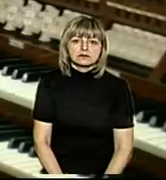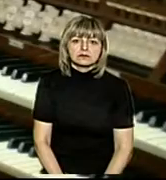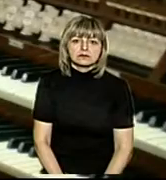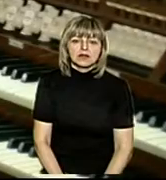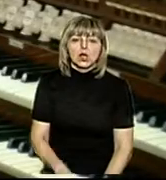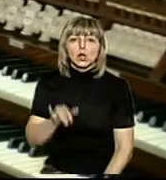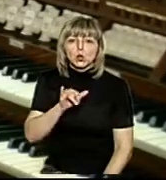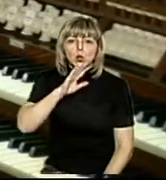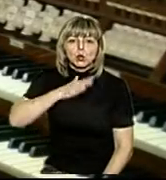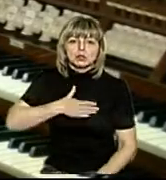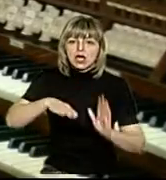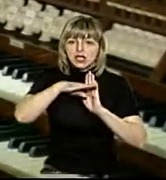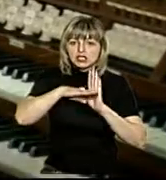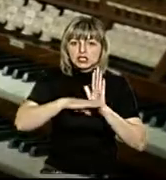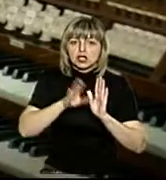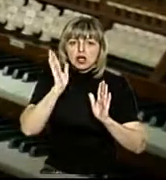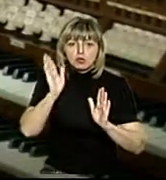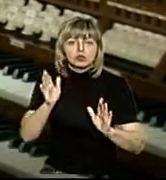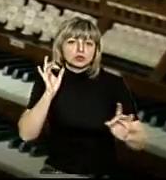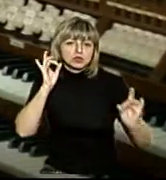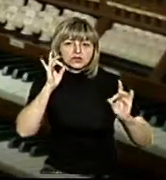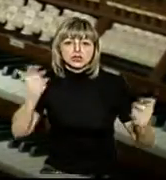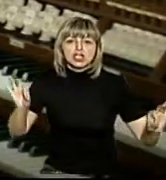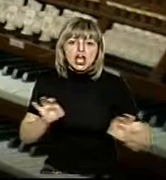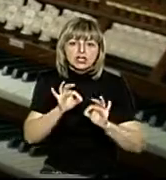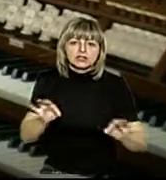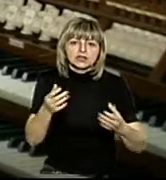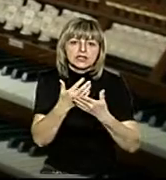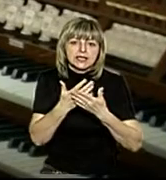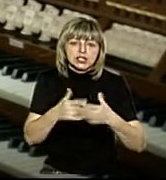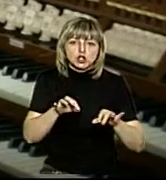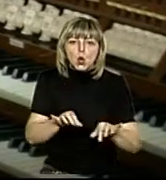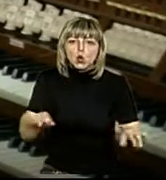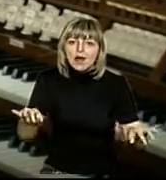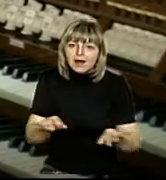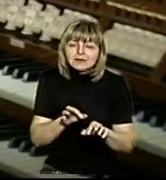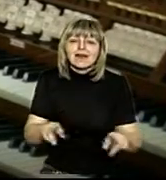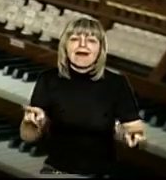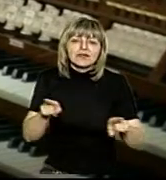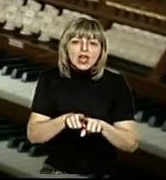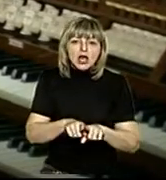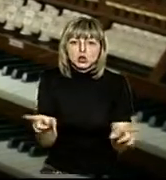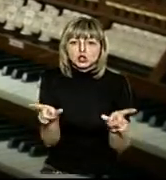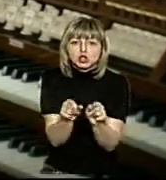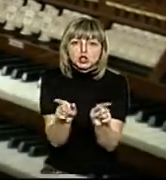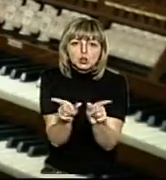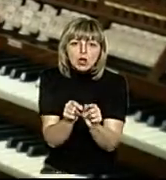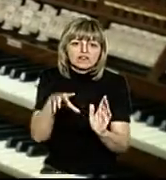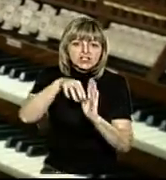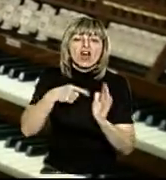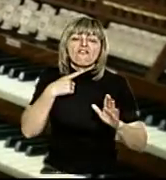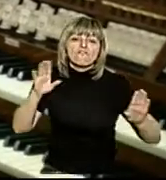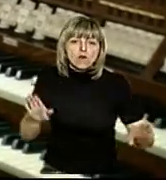В нашій програмі будуть чаруватися твори сольних органних композицій, також дуети в складі